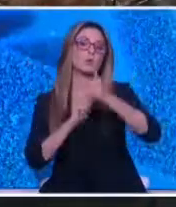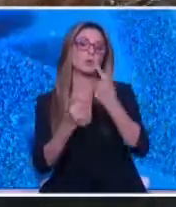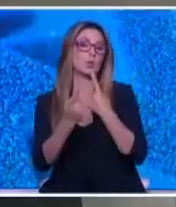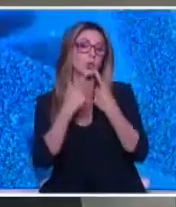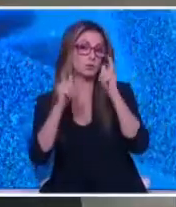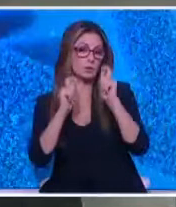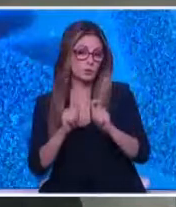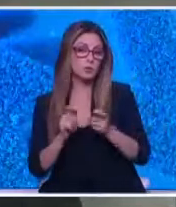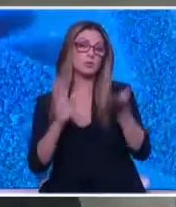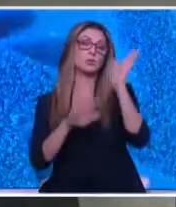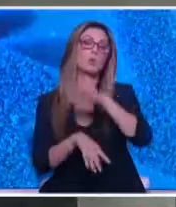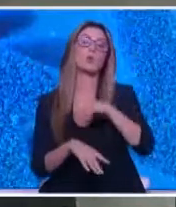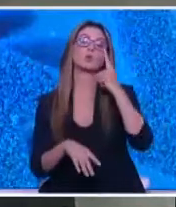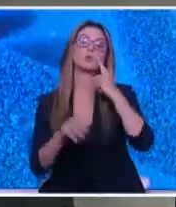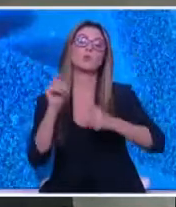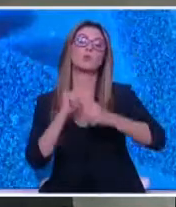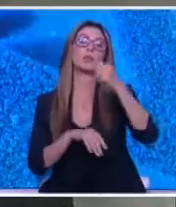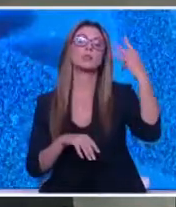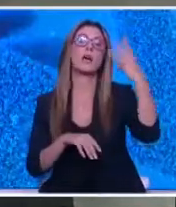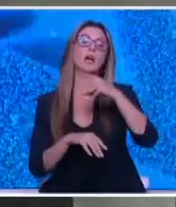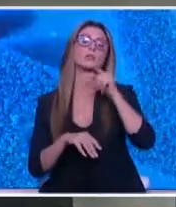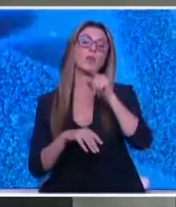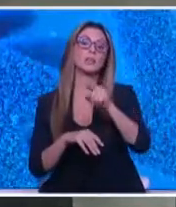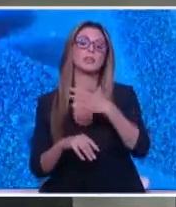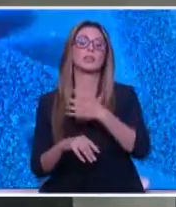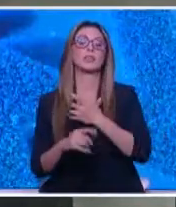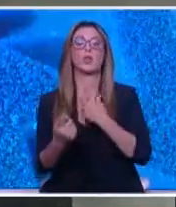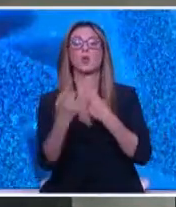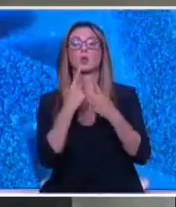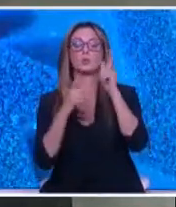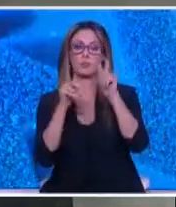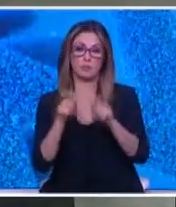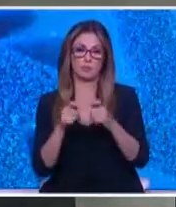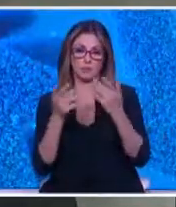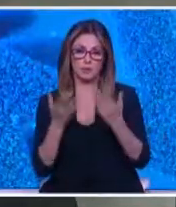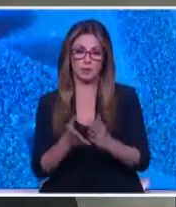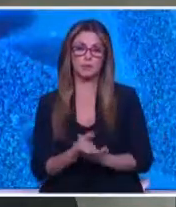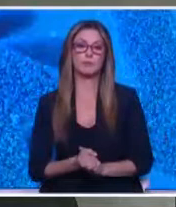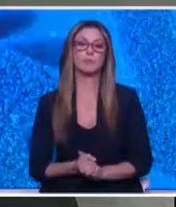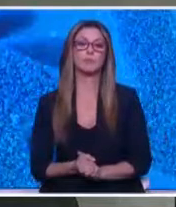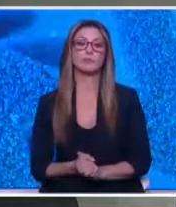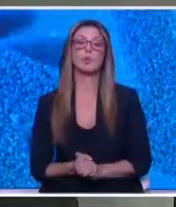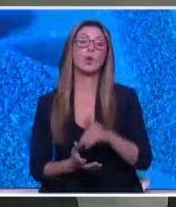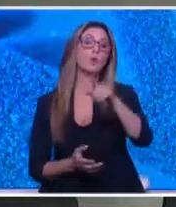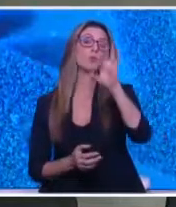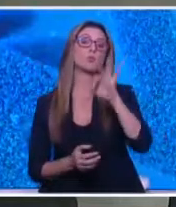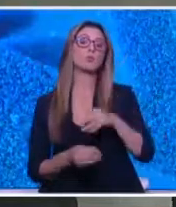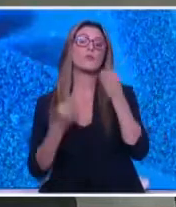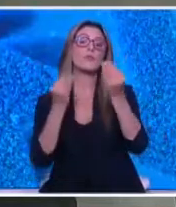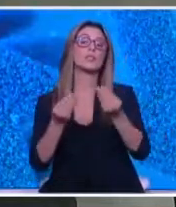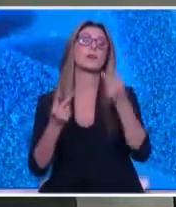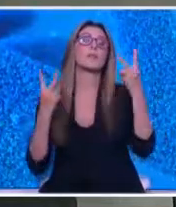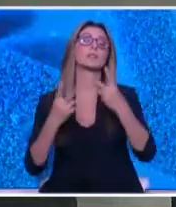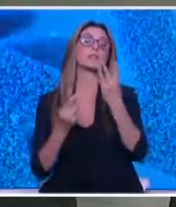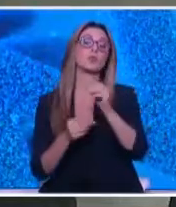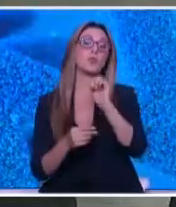konuşması ve ardından da Cumhurbaşkanı Recep Tayyip Erdoğan'ın hitabı gerçekleşecek. Cumhurbaşkanı Erdoğan'ın burada vereceği mesajlar